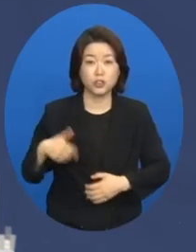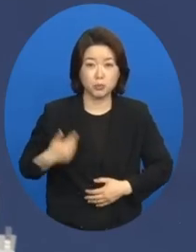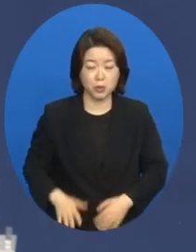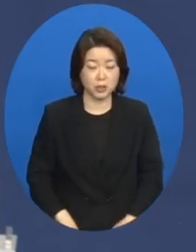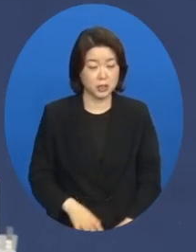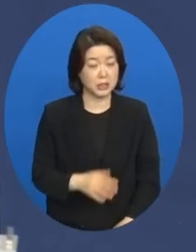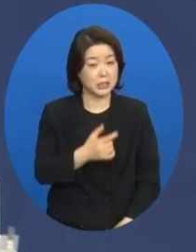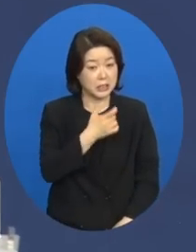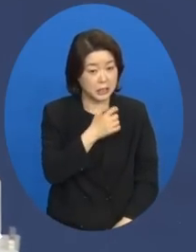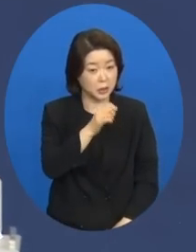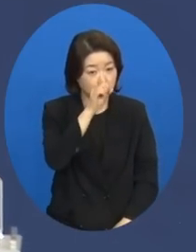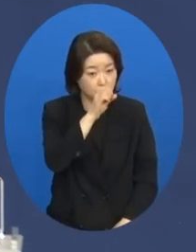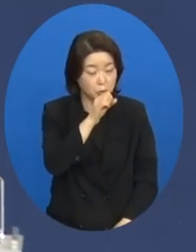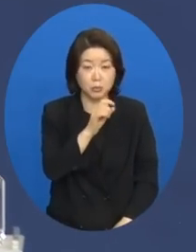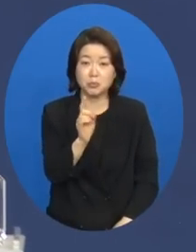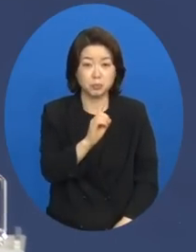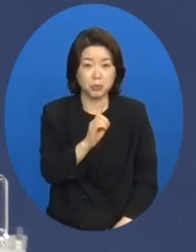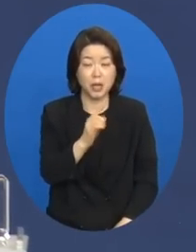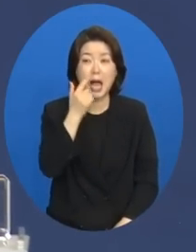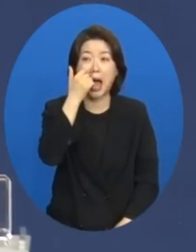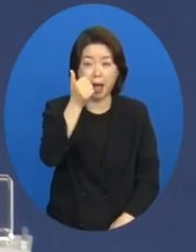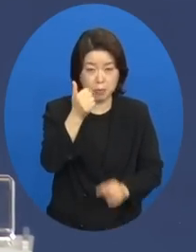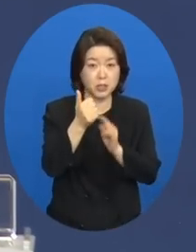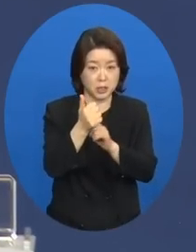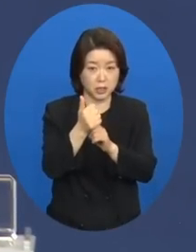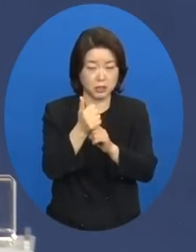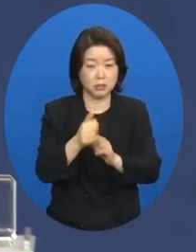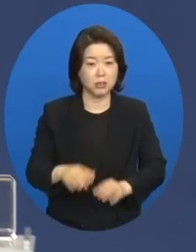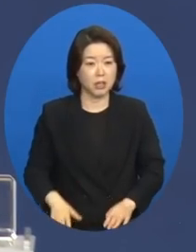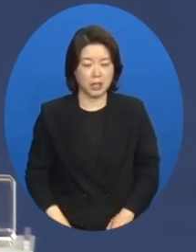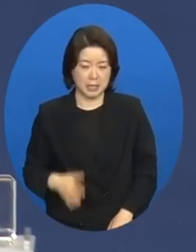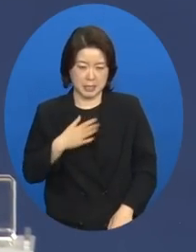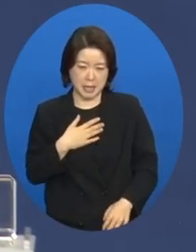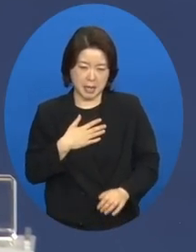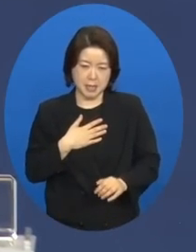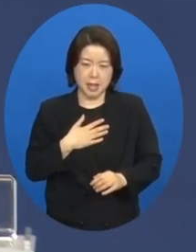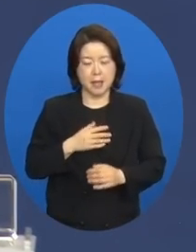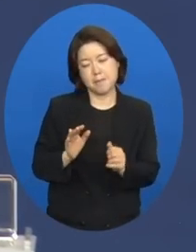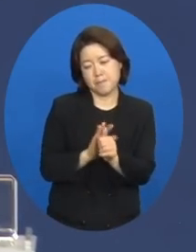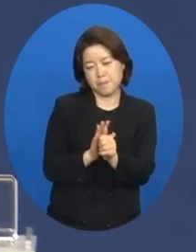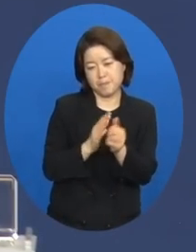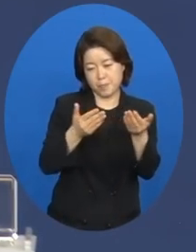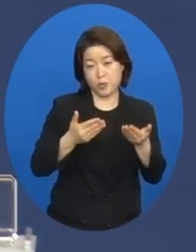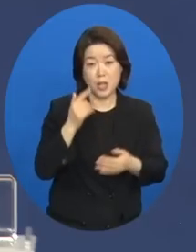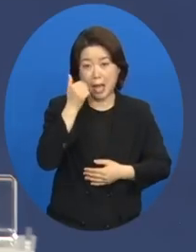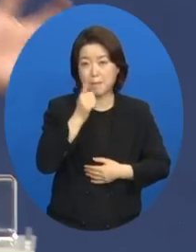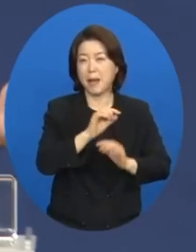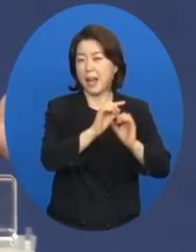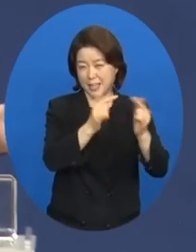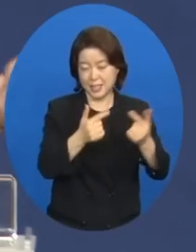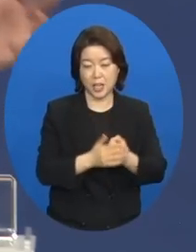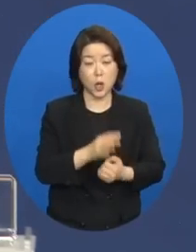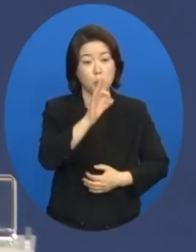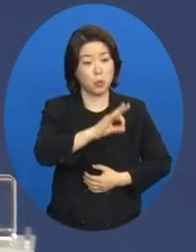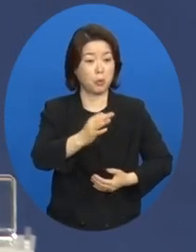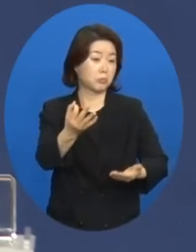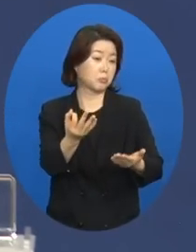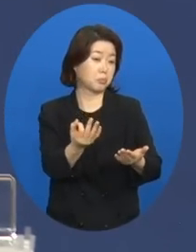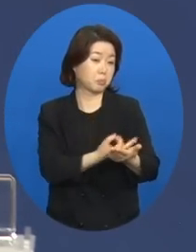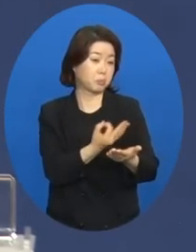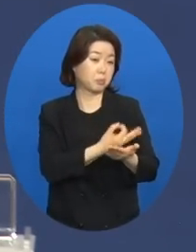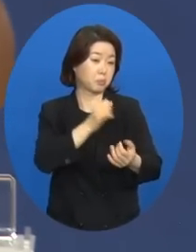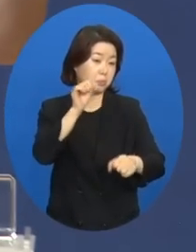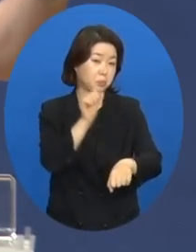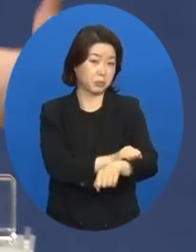싫든 좋든 그 아버지가 막 살갑고 우리에게 좋으신 아버지라는 인상보다는 돈은 잘 벌고 집안